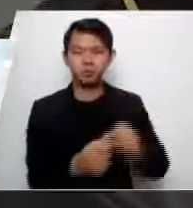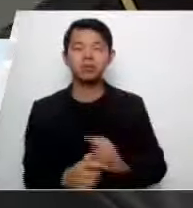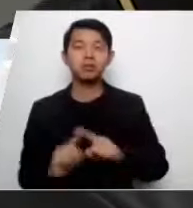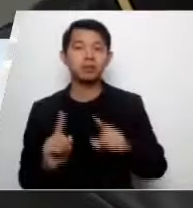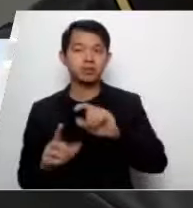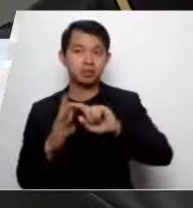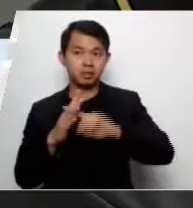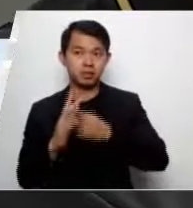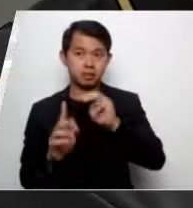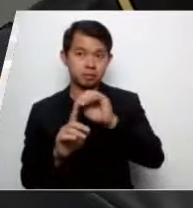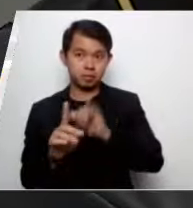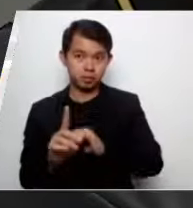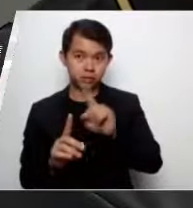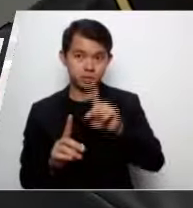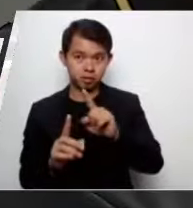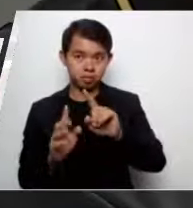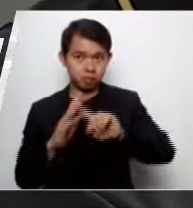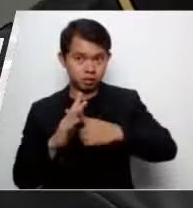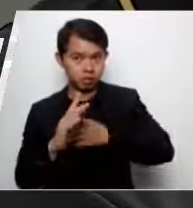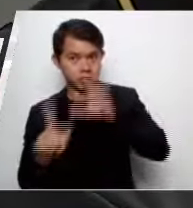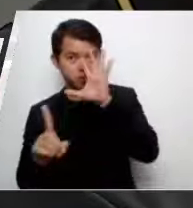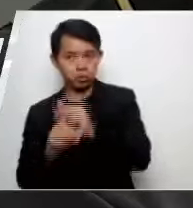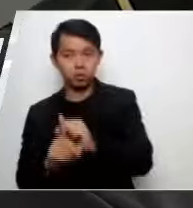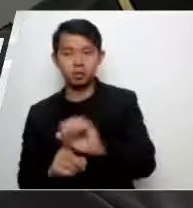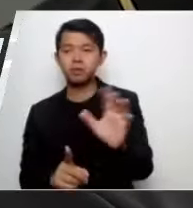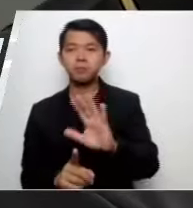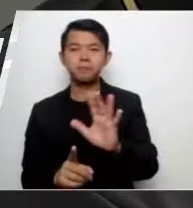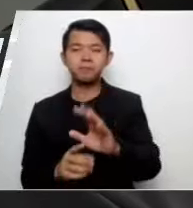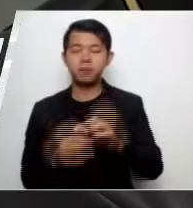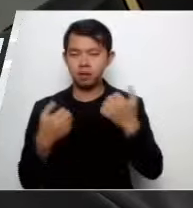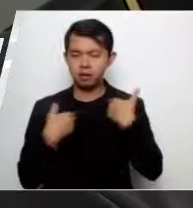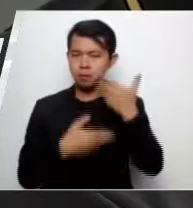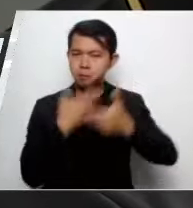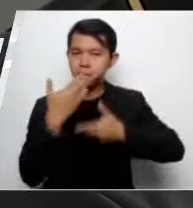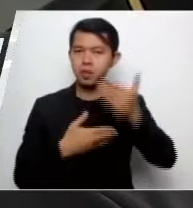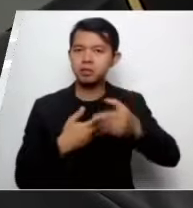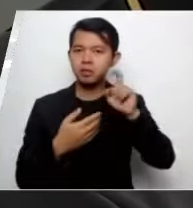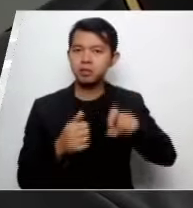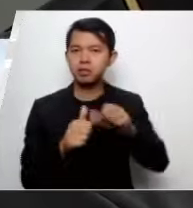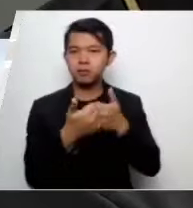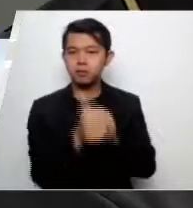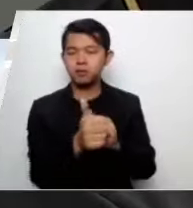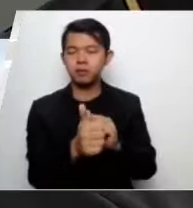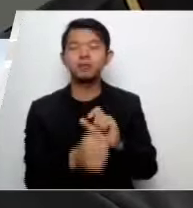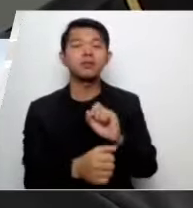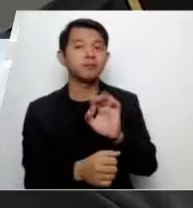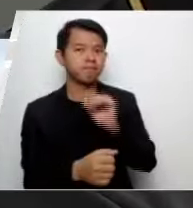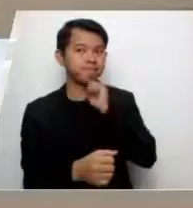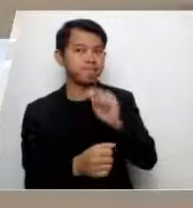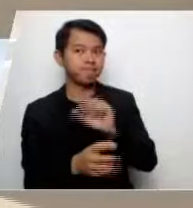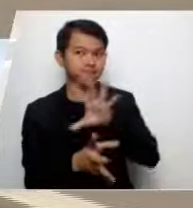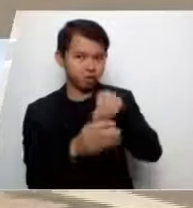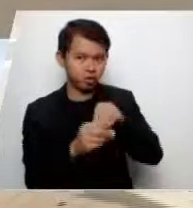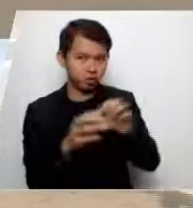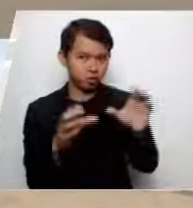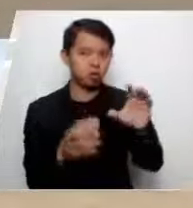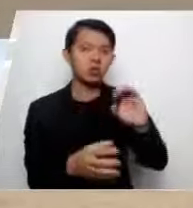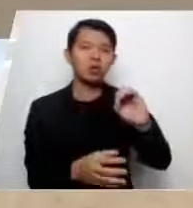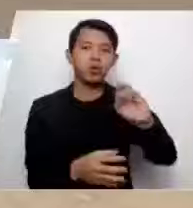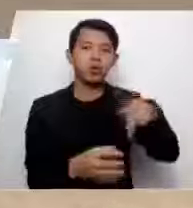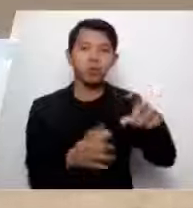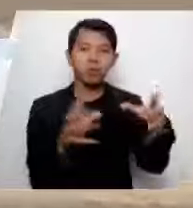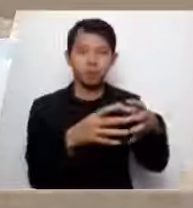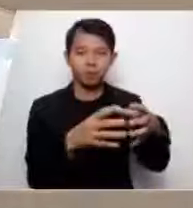May proseso po yan. Pag hindi ka nakapag-consolidate, padadalan ka namin ng notice. Pag talagang